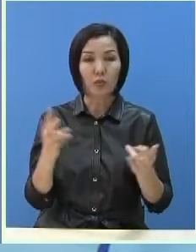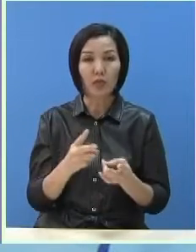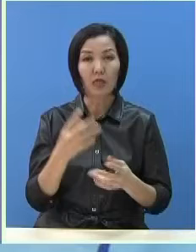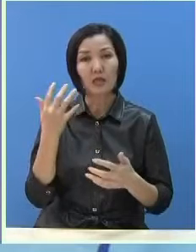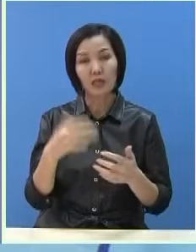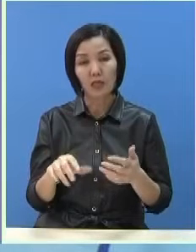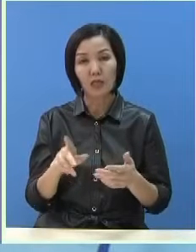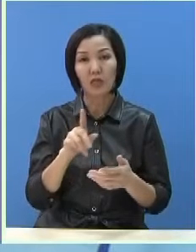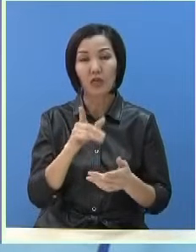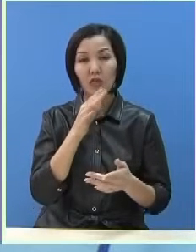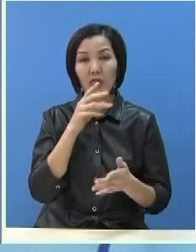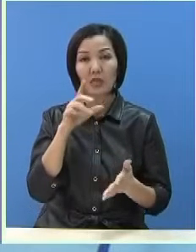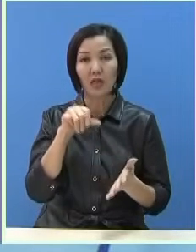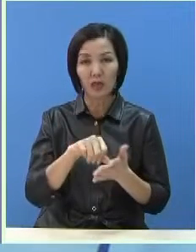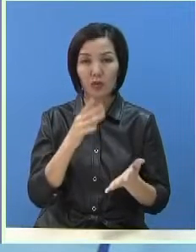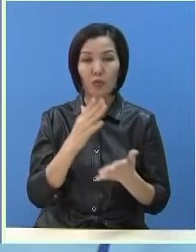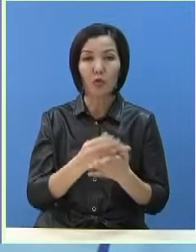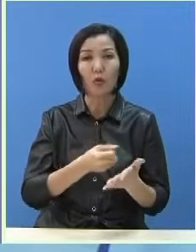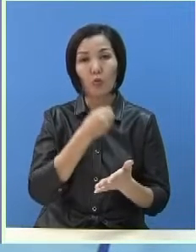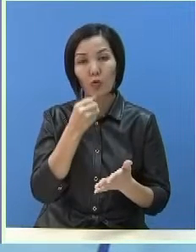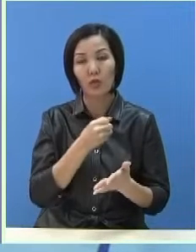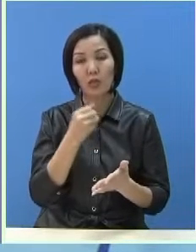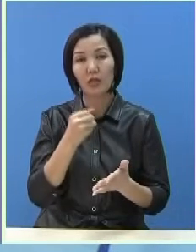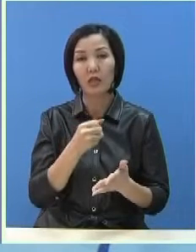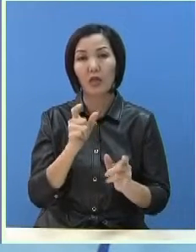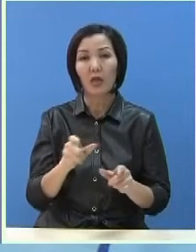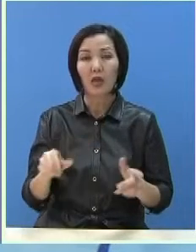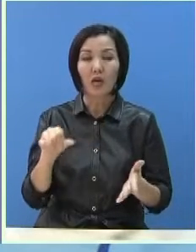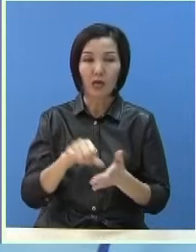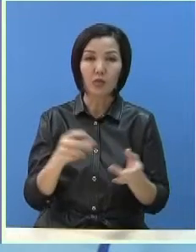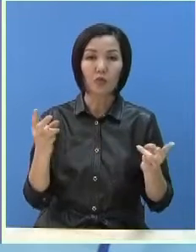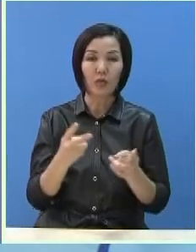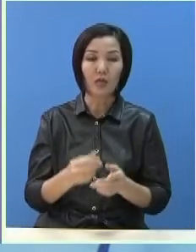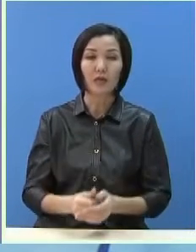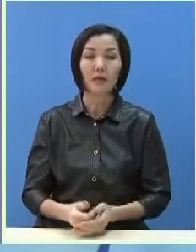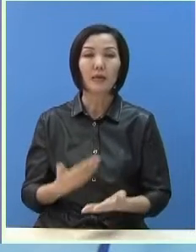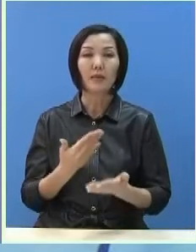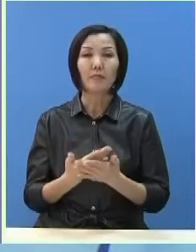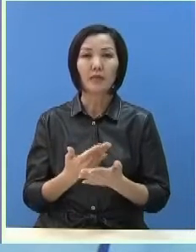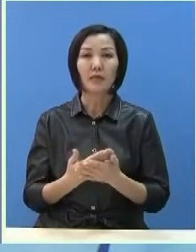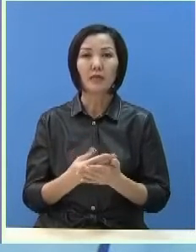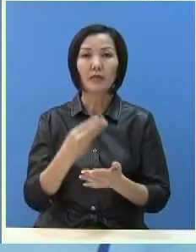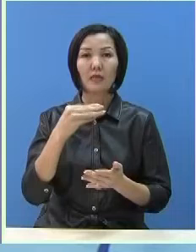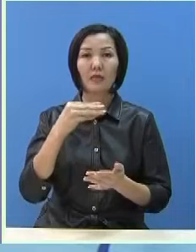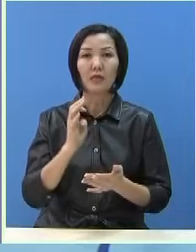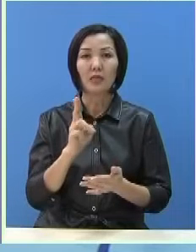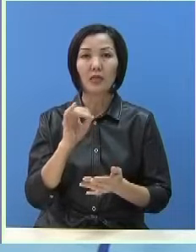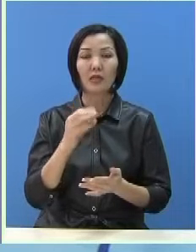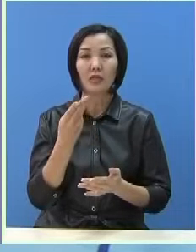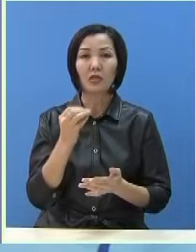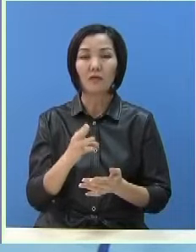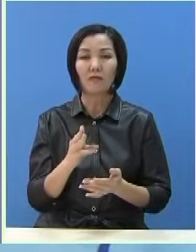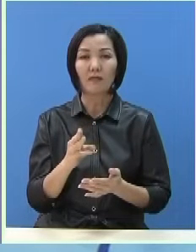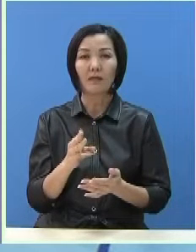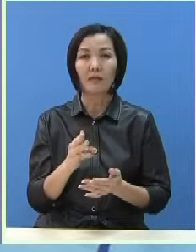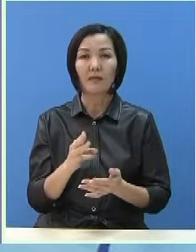аға буын соны сараптап, дұрыстап, біз мемлекетімізге не керек, елдің дамуына не керек. Мысалға мен айтып кетейін, Мұхтар Жәкішевті айтайын. Қазір неге ол кісіге,